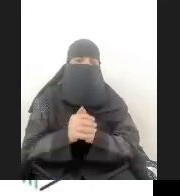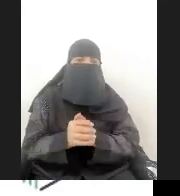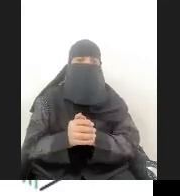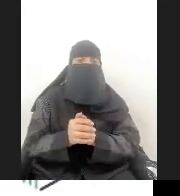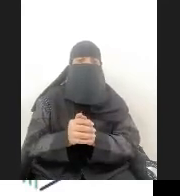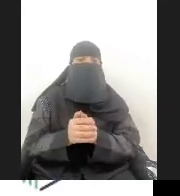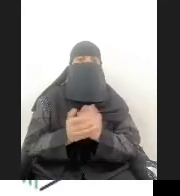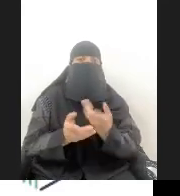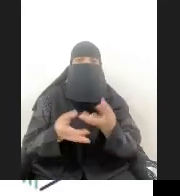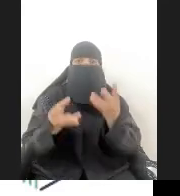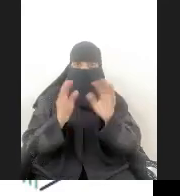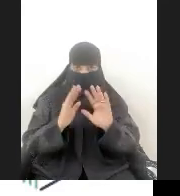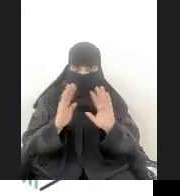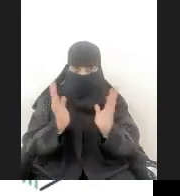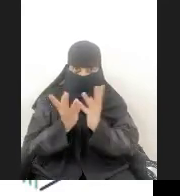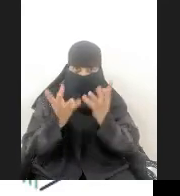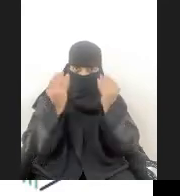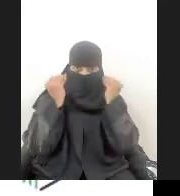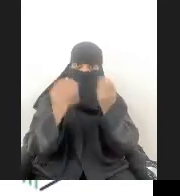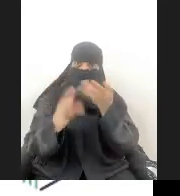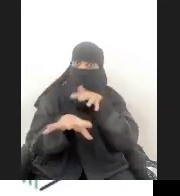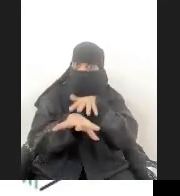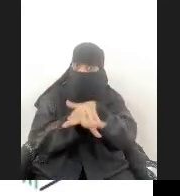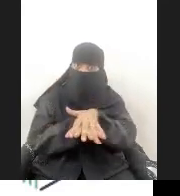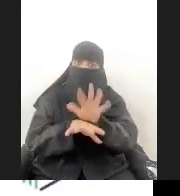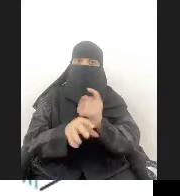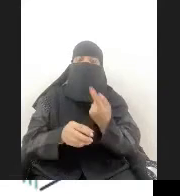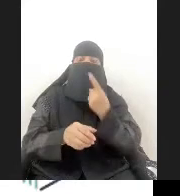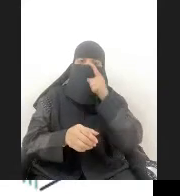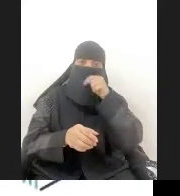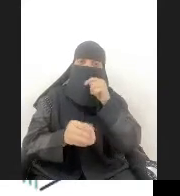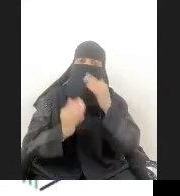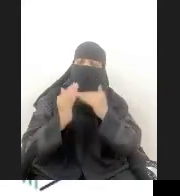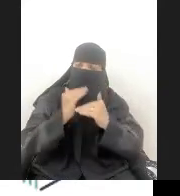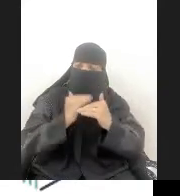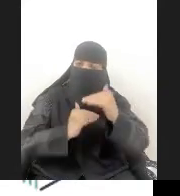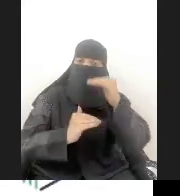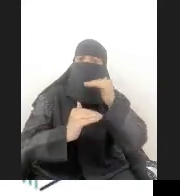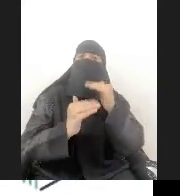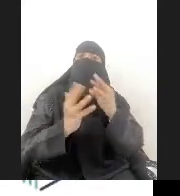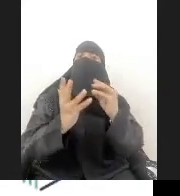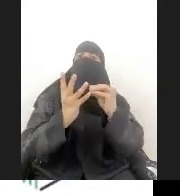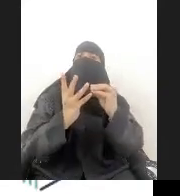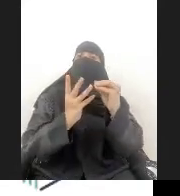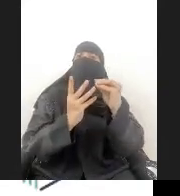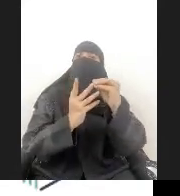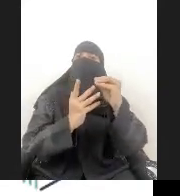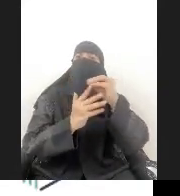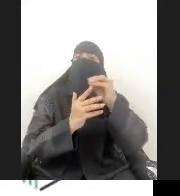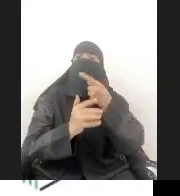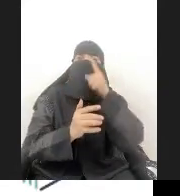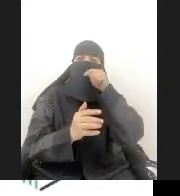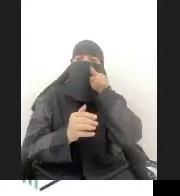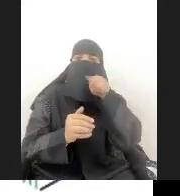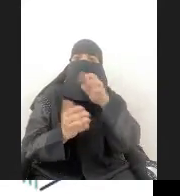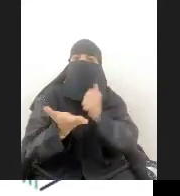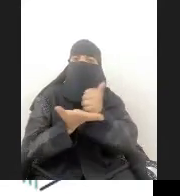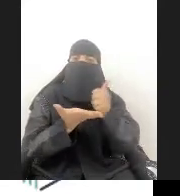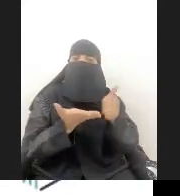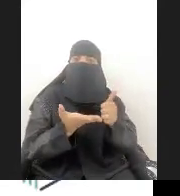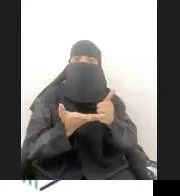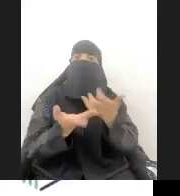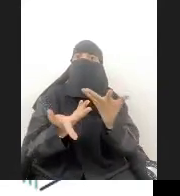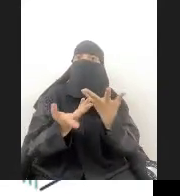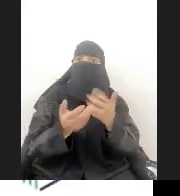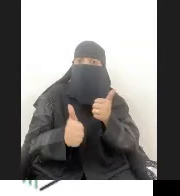المدمج يجب أن نرقى في المستويات إلى بحيث تكون أساليب التقييم تقود الطالب إلى التطبيق،